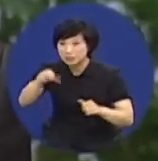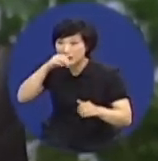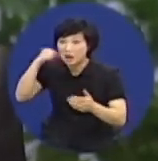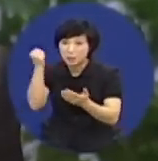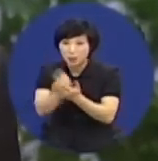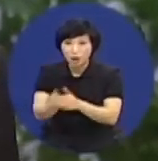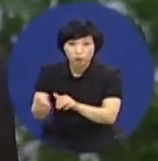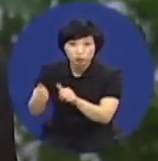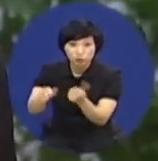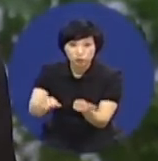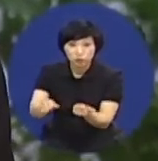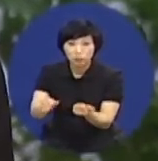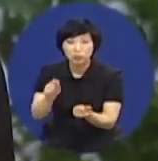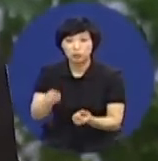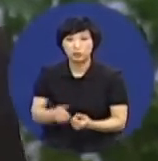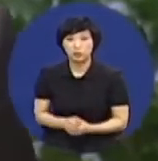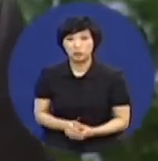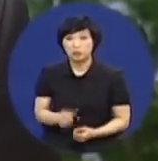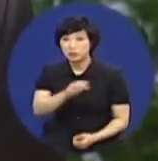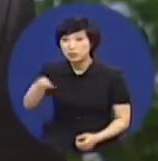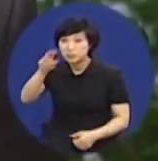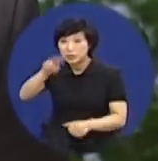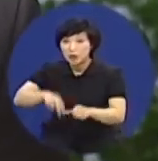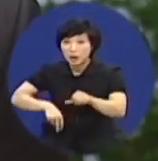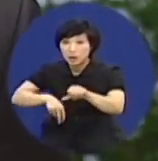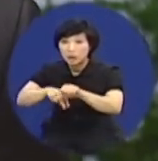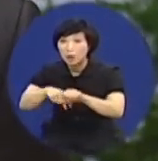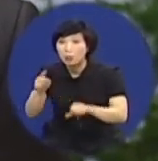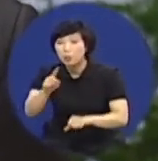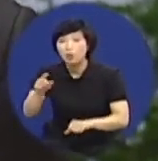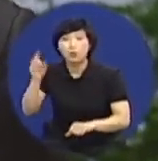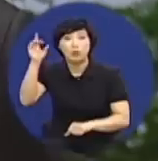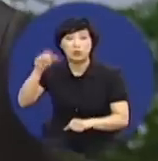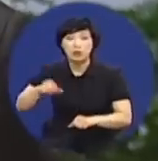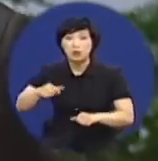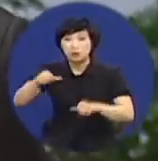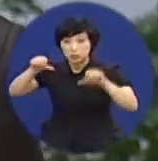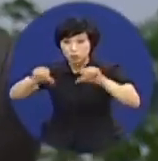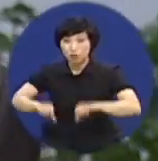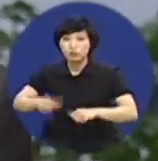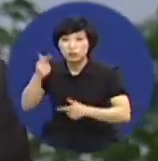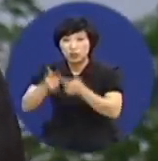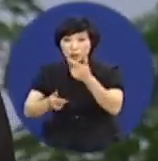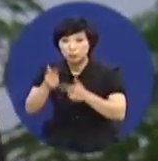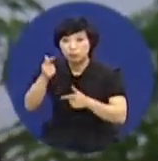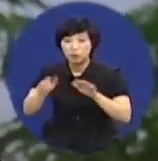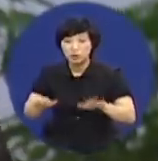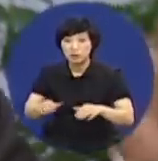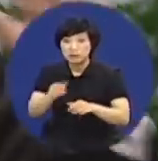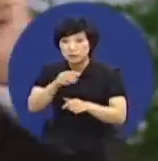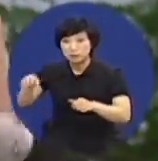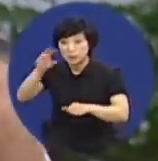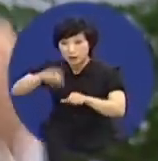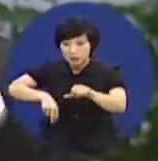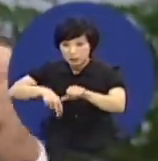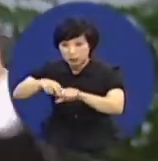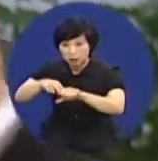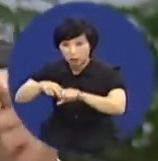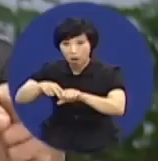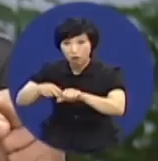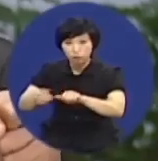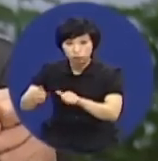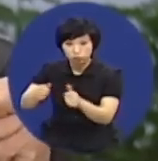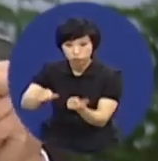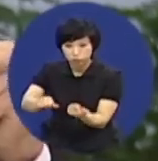でイエス様が亡くなりました。十字架は本来呪いの木です。だから十字架の刑にかか